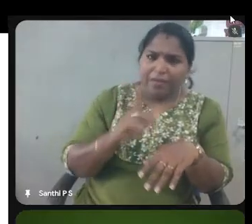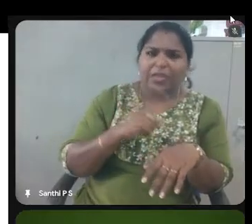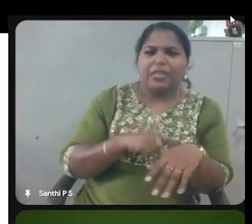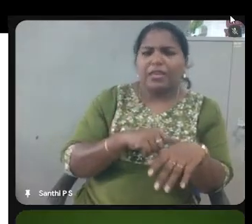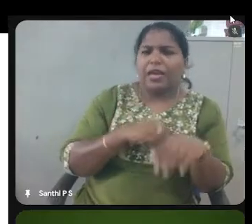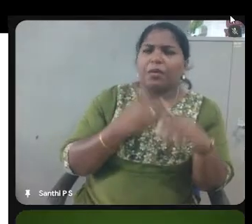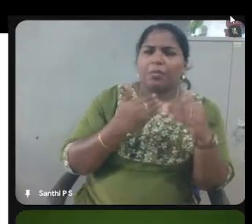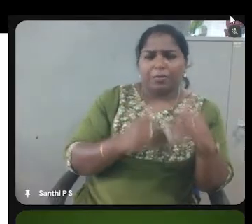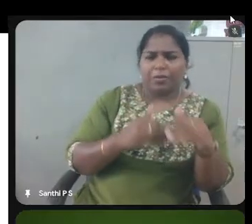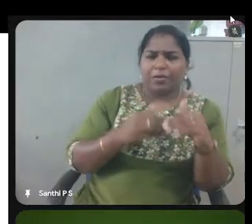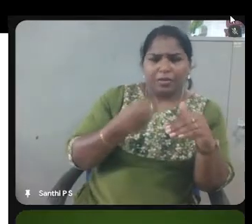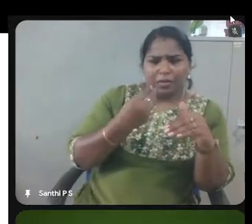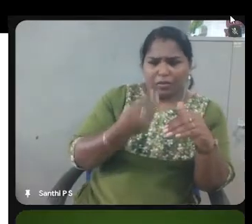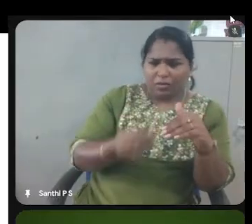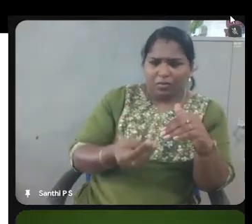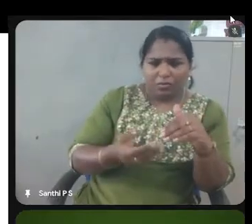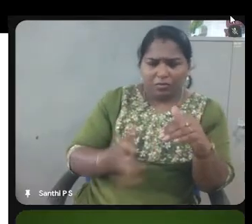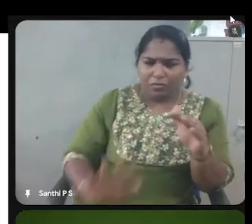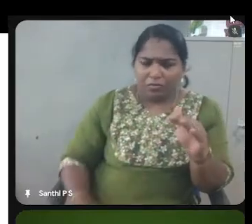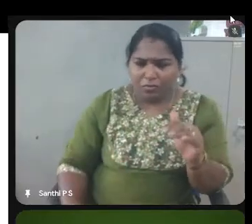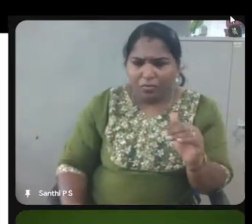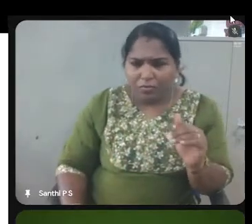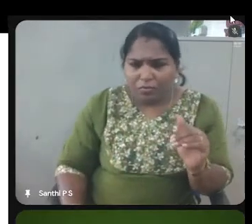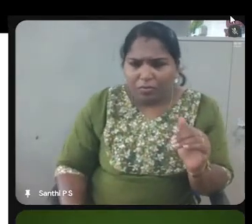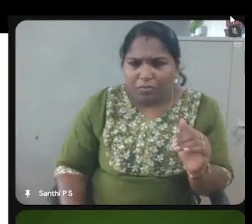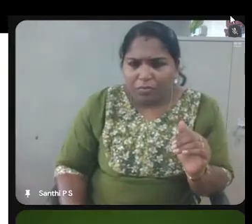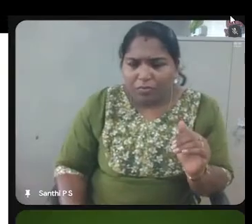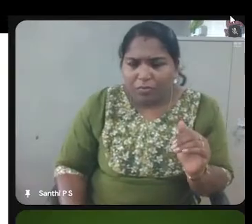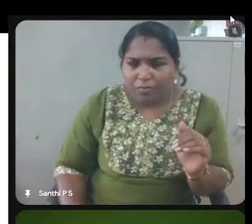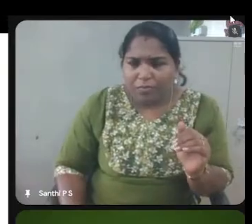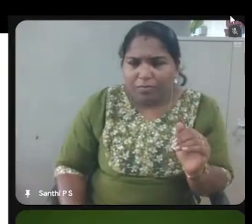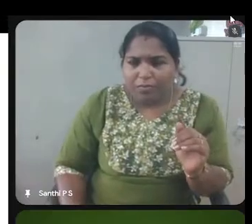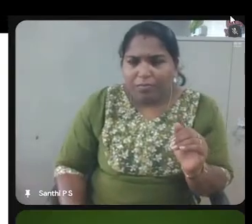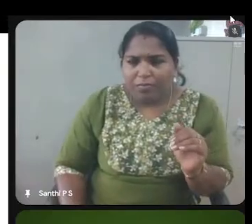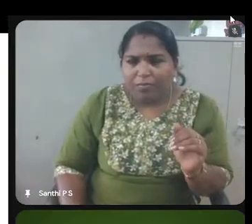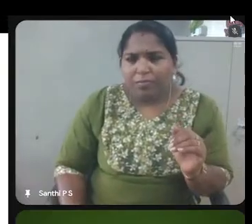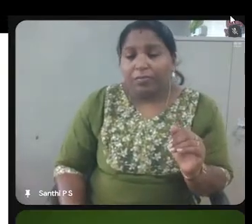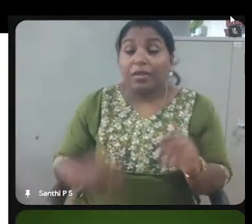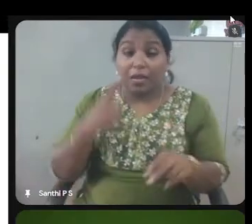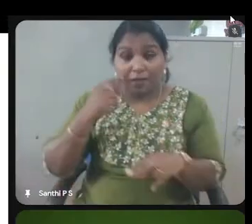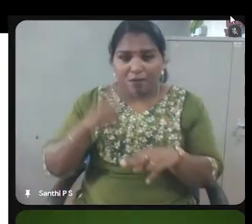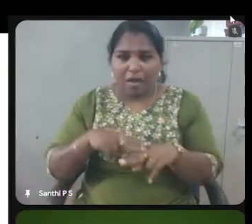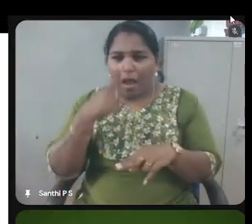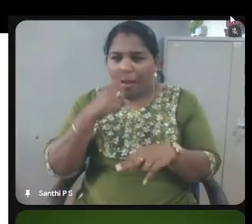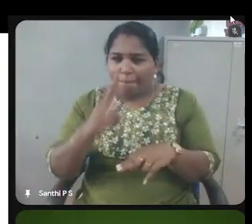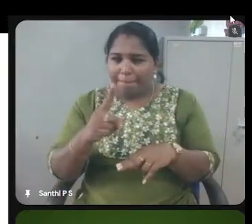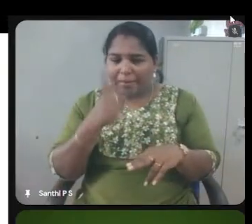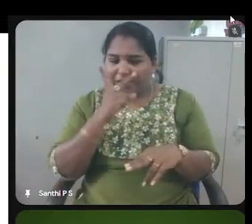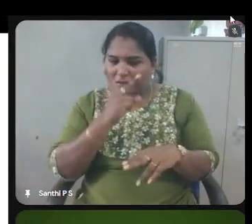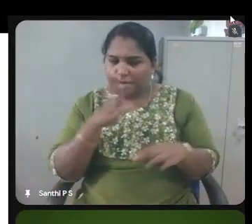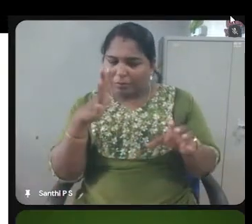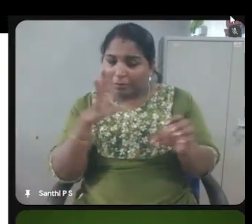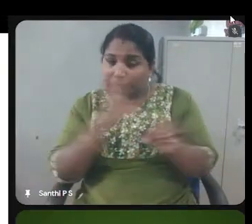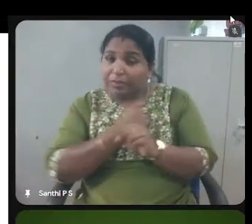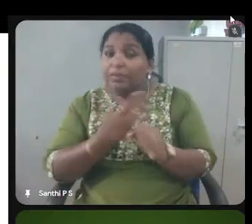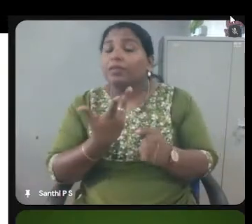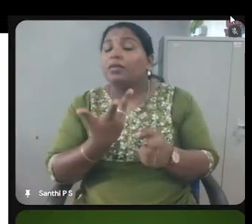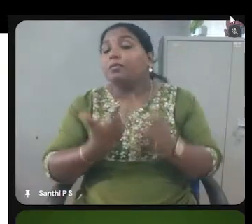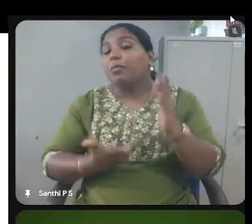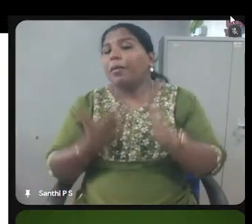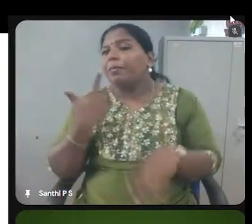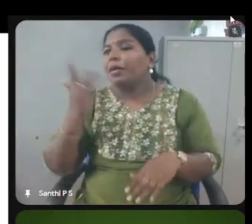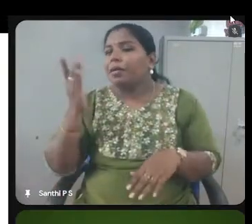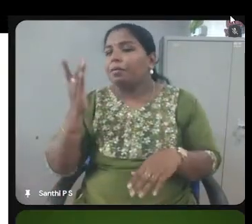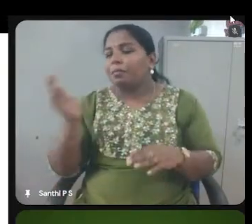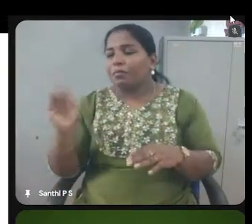കൊടുക്കും ഫോൺ നോക്കാൻ വേണ്ടി, അല്ലെങ്കിൽ അവര് ഞാൻ കാണാത്ത ഫോൺ എടുക്കും. എവിടെയെങ്കിലും ഫോൺ വെച്ചിട്ടുണ്ടെങ്കിൽ